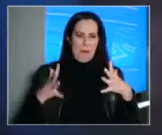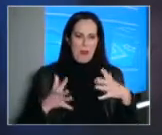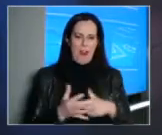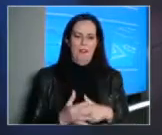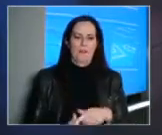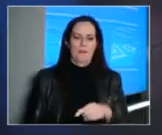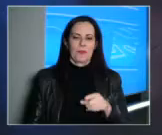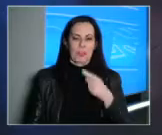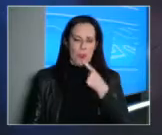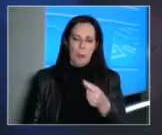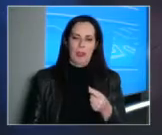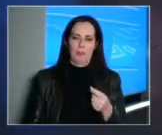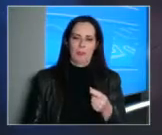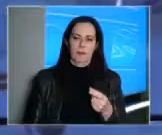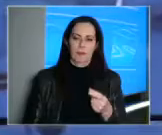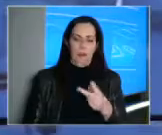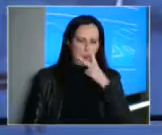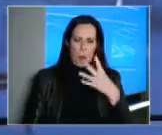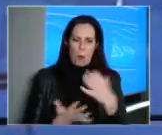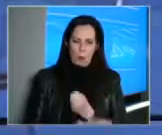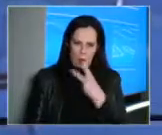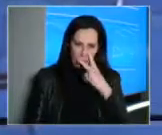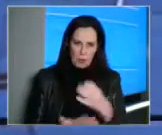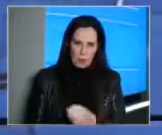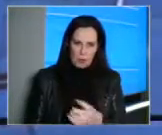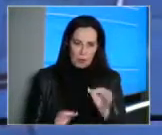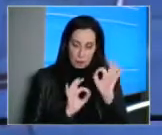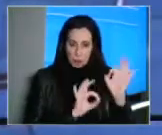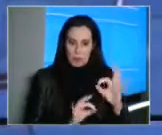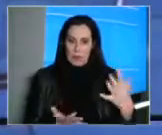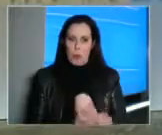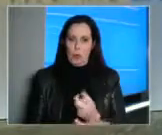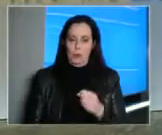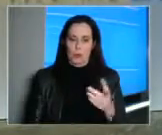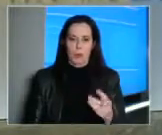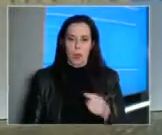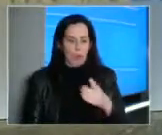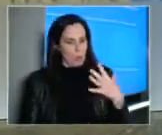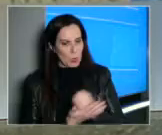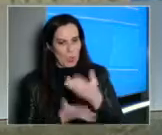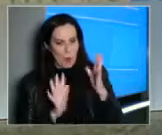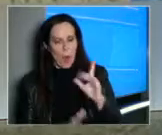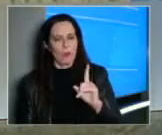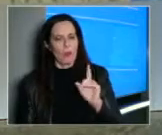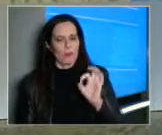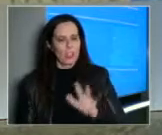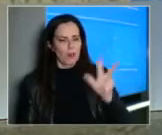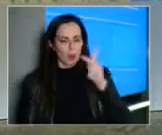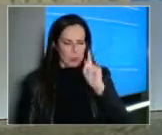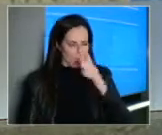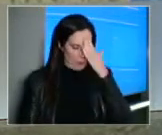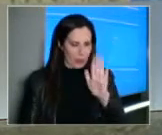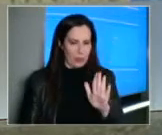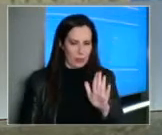והפתוסי, ביקור מוצלח. ביקור מוצלח, מבחינתו זה מוצלח. מבחינתו זה מוצלח מאוד. אני חושב שמי שמכיר